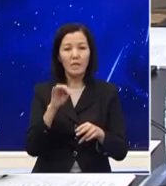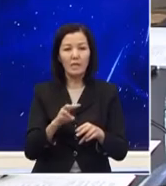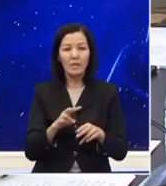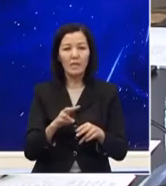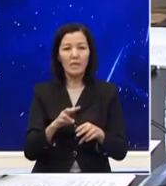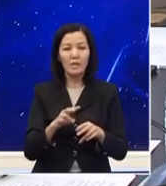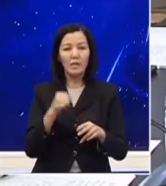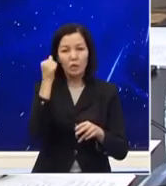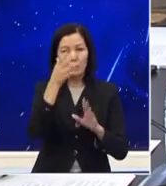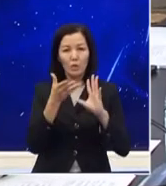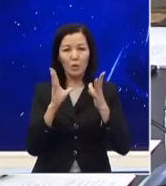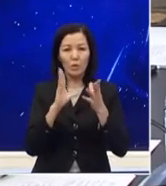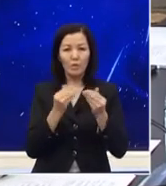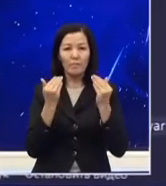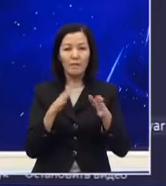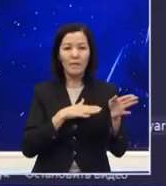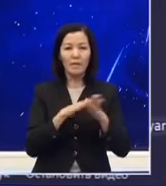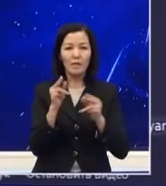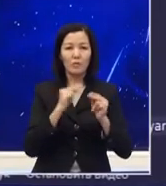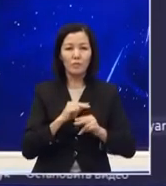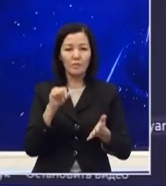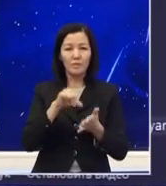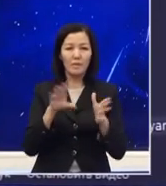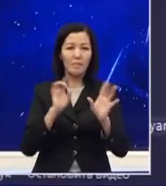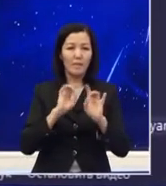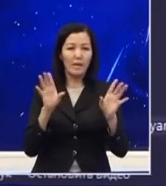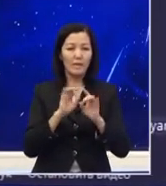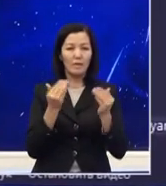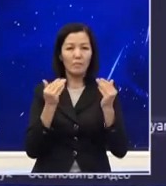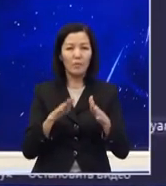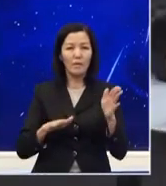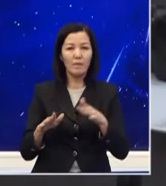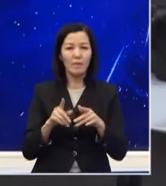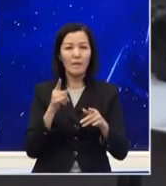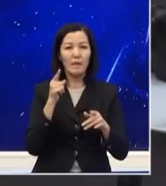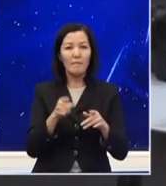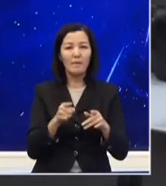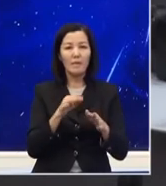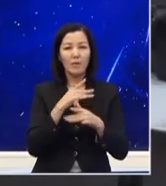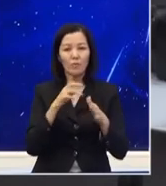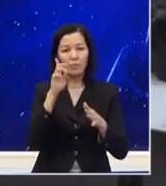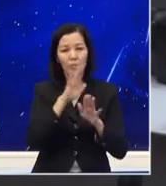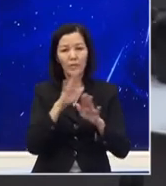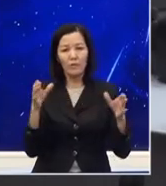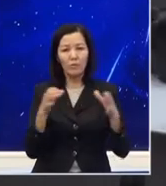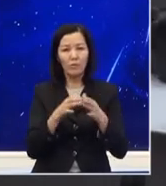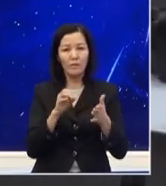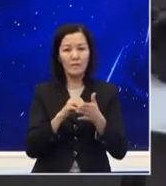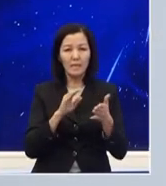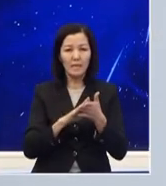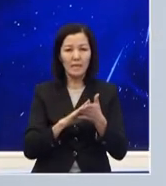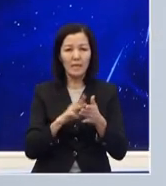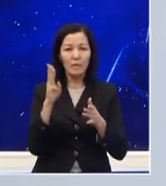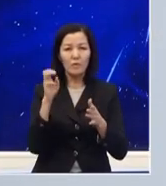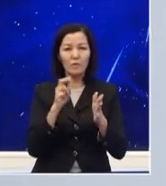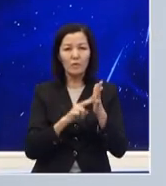Нұрмұханова жылды қорытындылап, биыл атқарылған жұмыстарды баяндады. Айтуынша, бүгінде аймақта 1000-нан аса үкіметтік емес ұйым тіркелген.